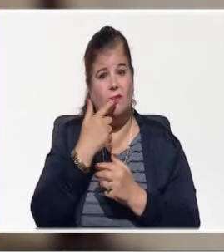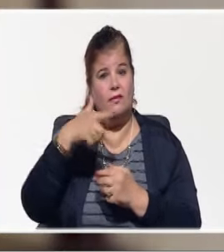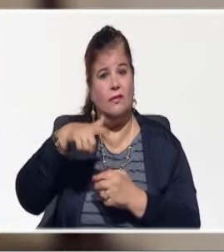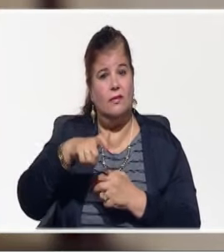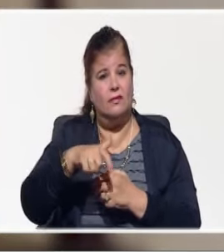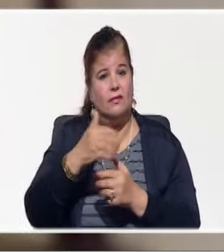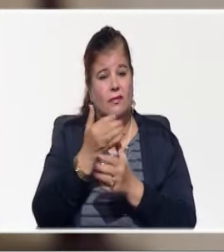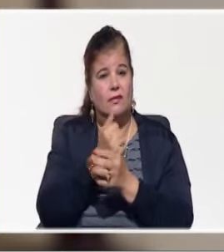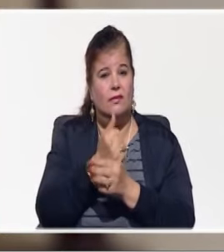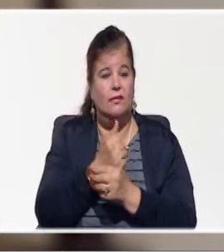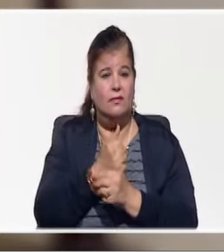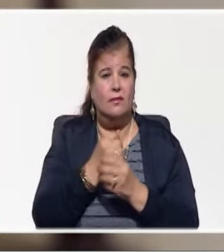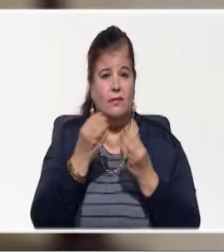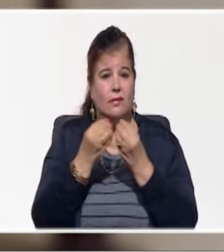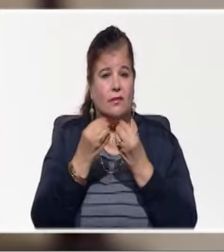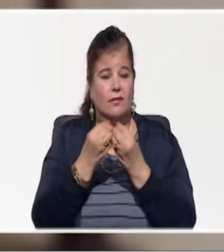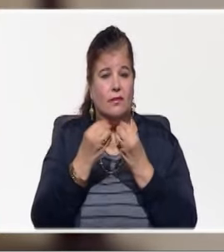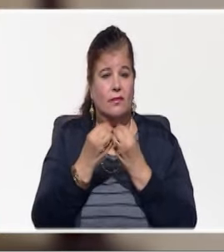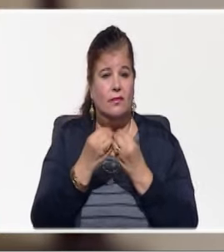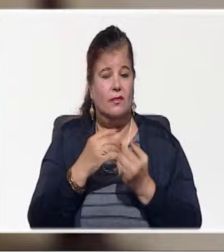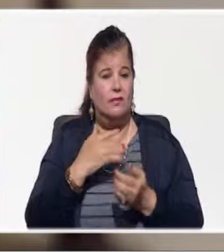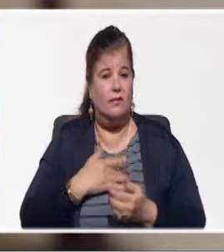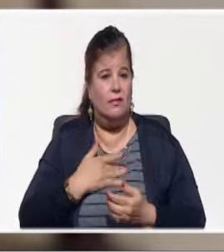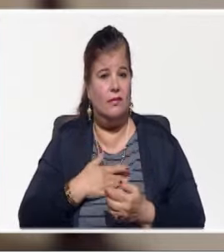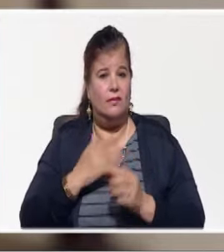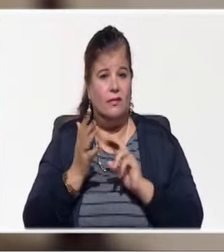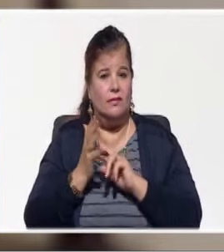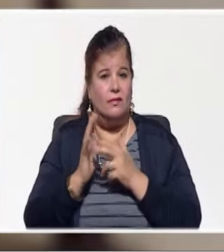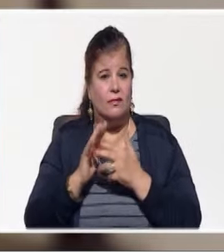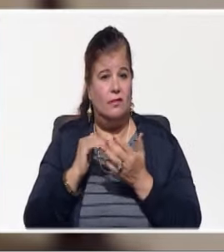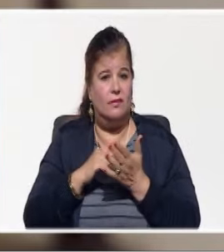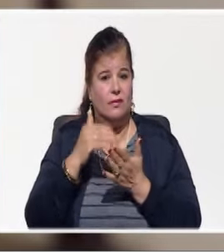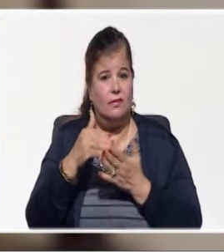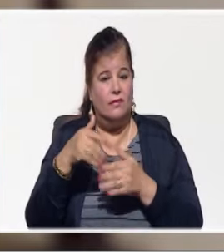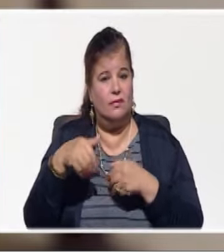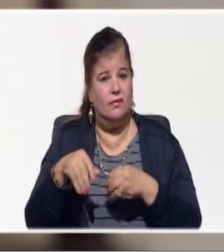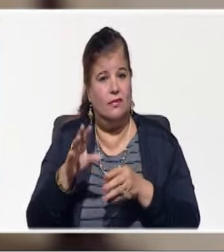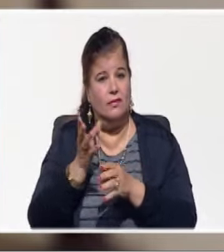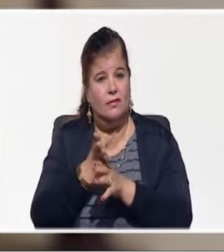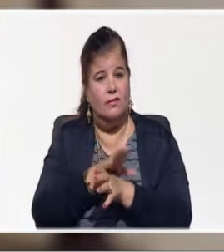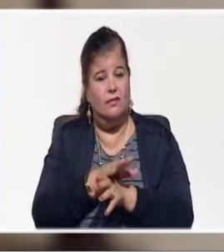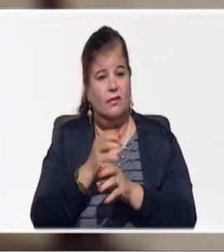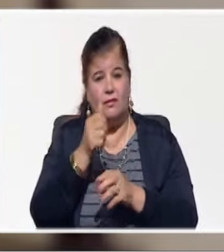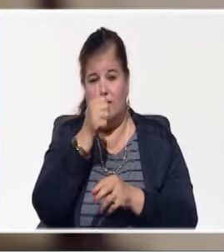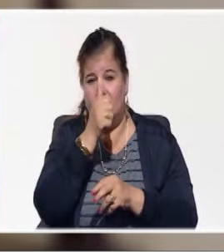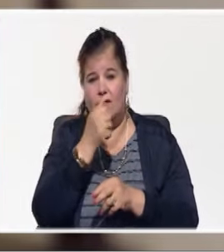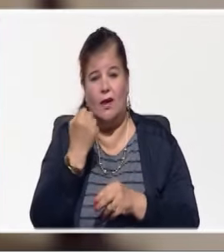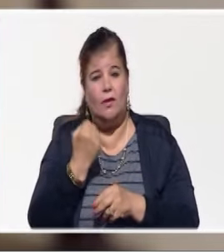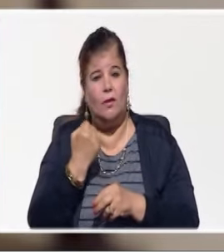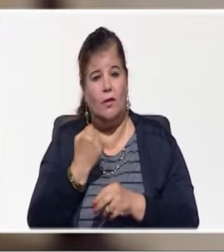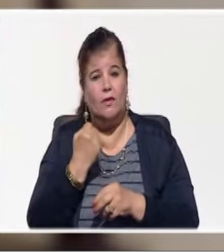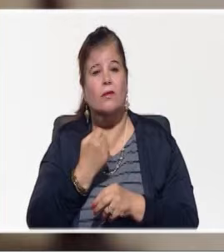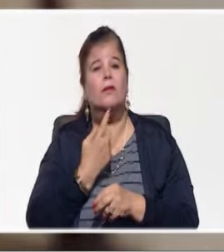60 سنة. 60 سنة. حوالي 60 حسيت سنة بإيه بعد رحيلها؟ حسيت بحزن شديد، لأني